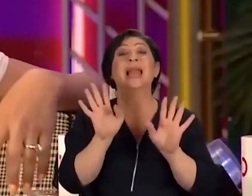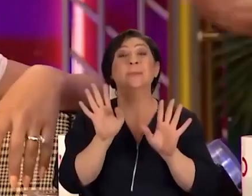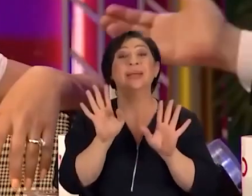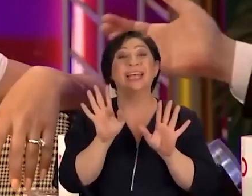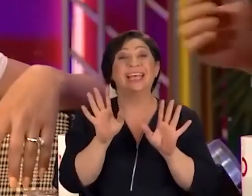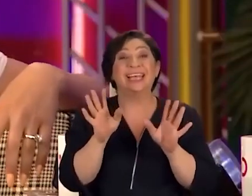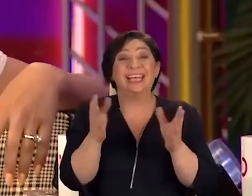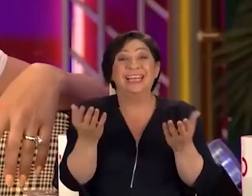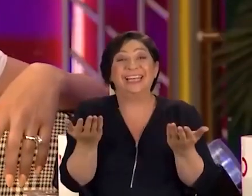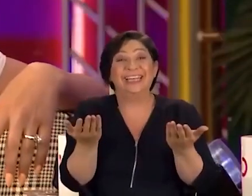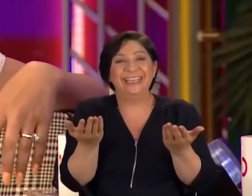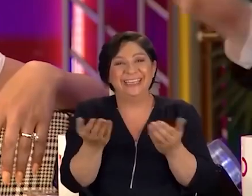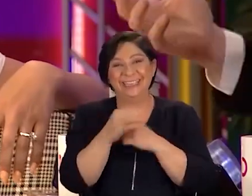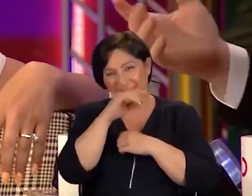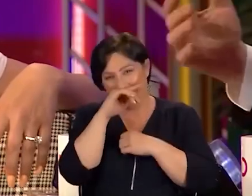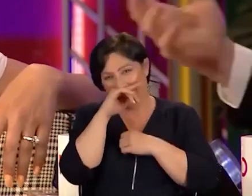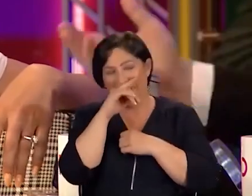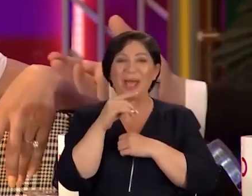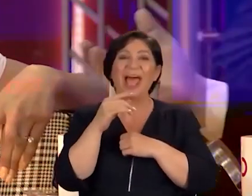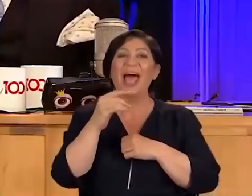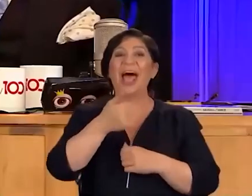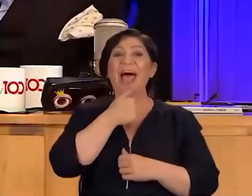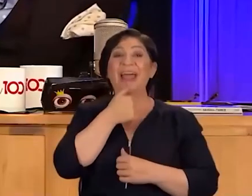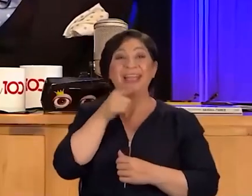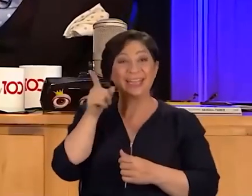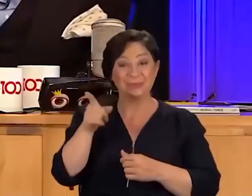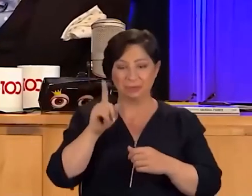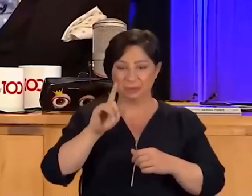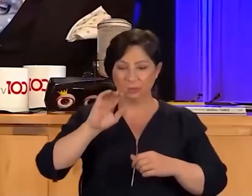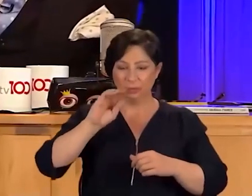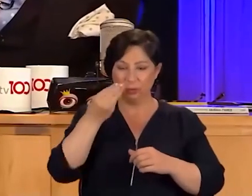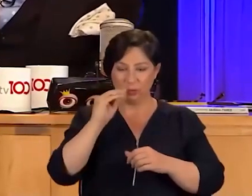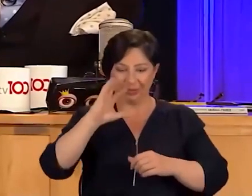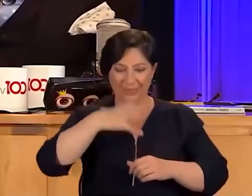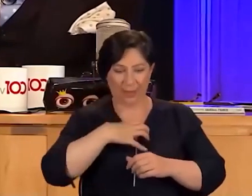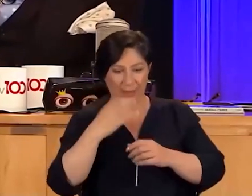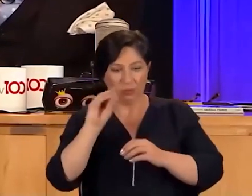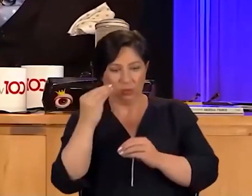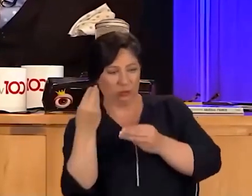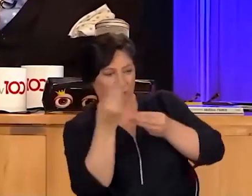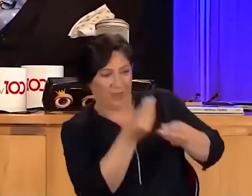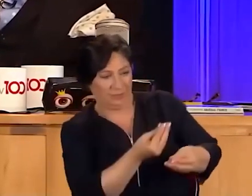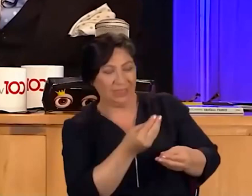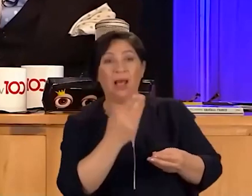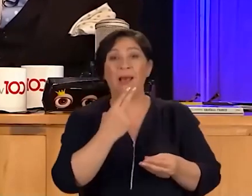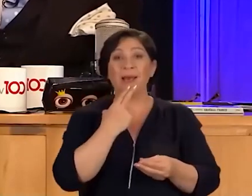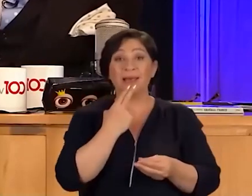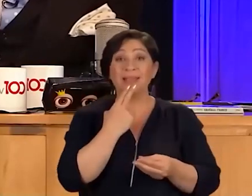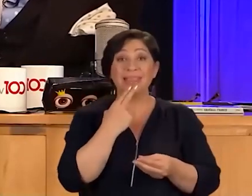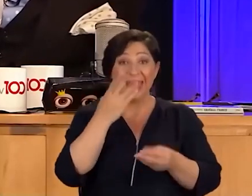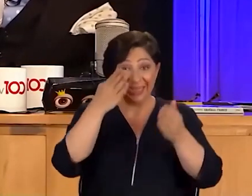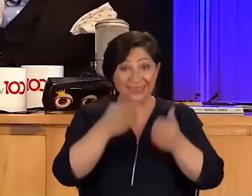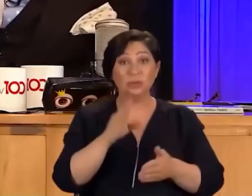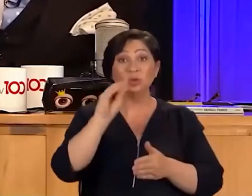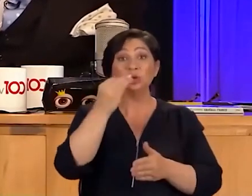Yani yani erkeklerin çocuk sahibi yapması, halbuki hanımların da çocuk